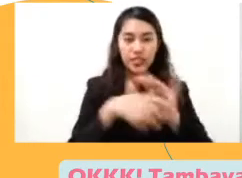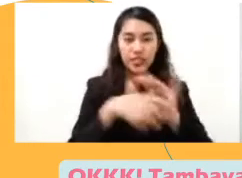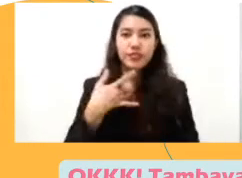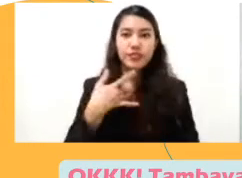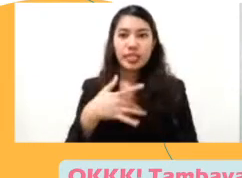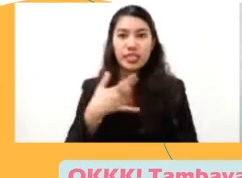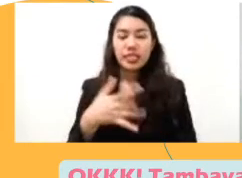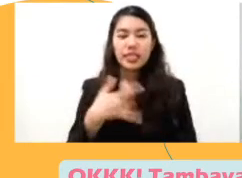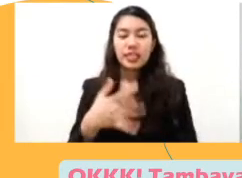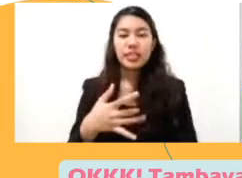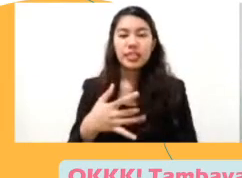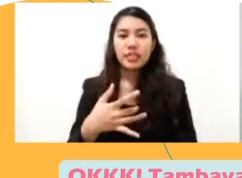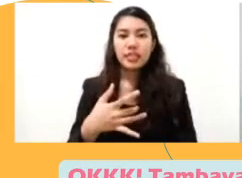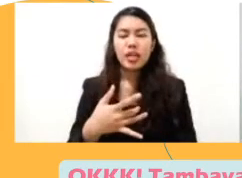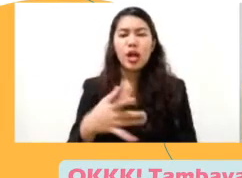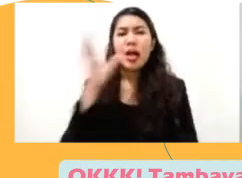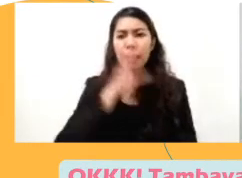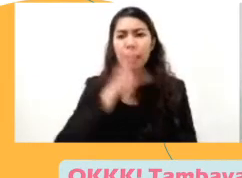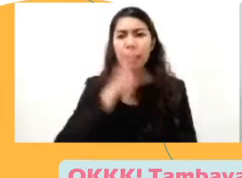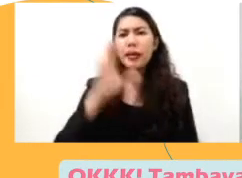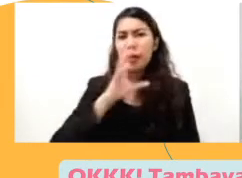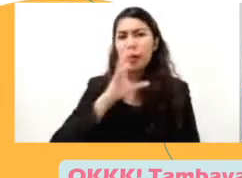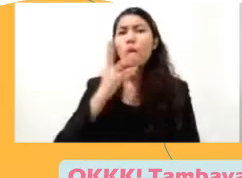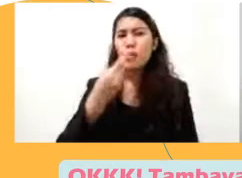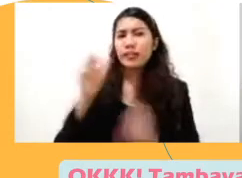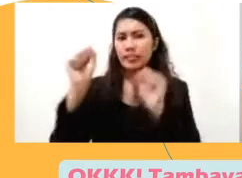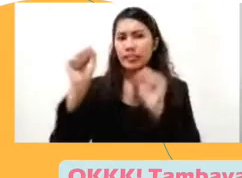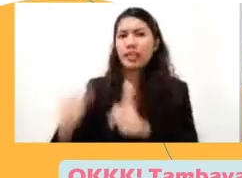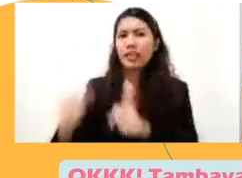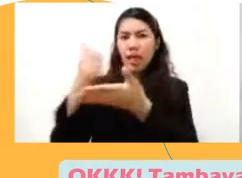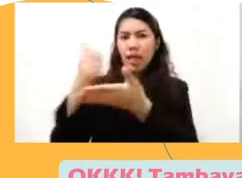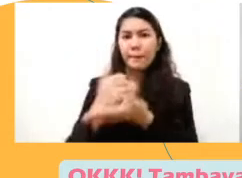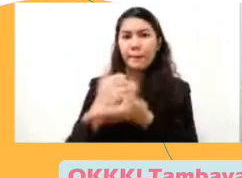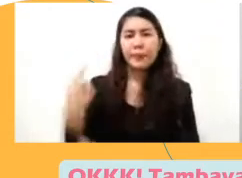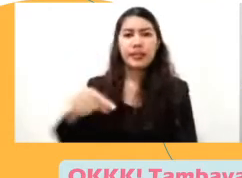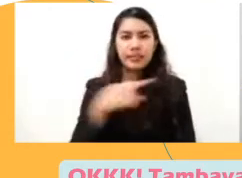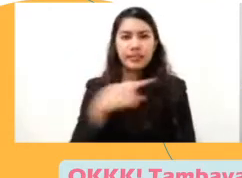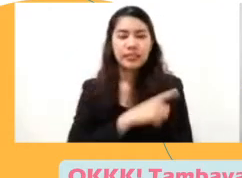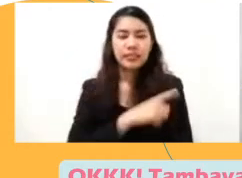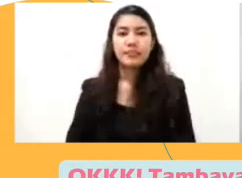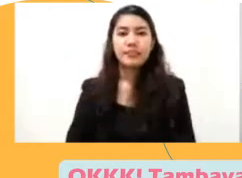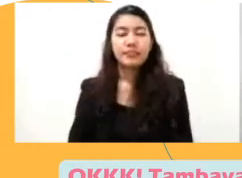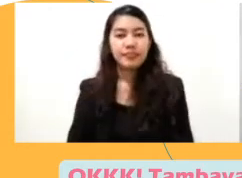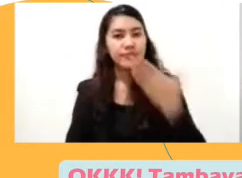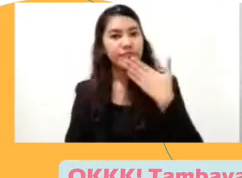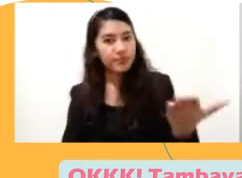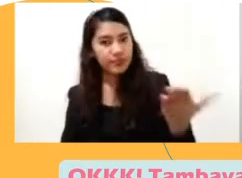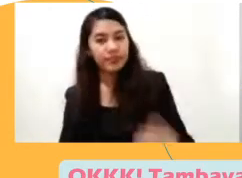ng mga tamang tao na makakatulong sa atin. Okay? Thank you, Kuya Sig!